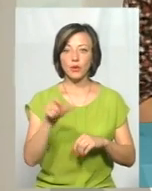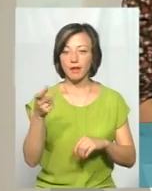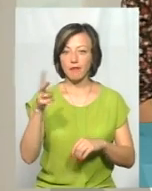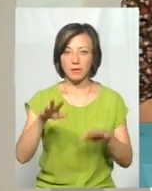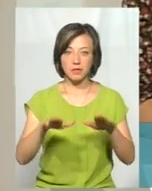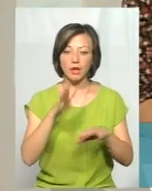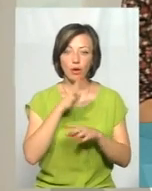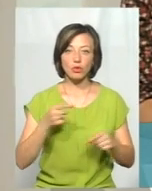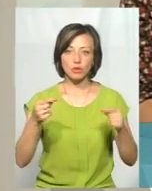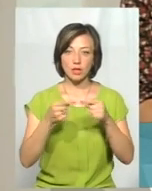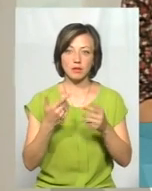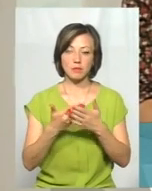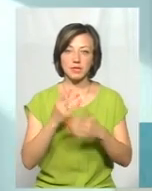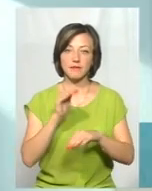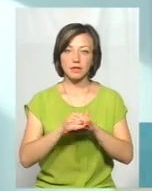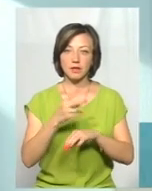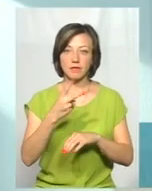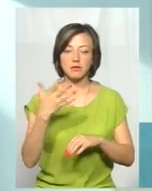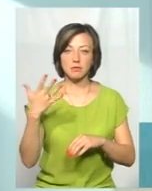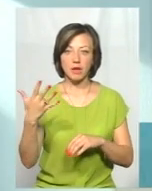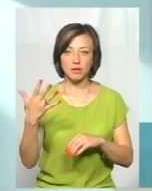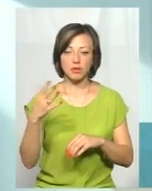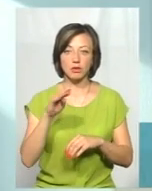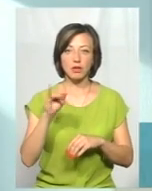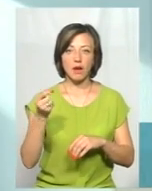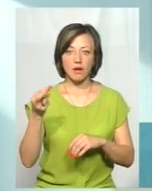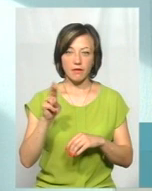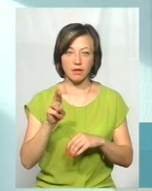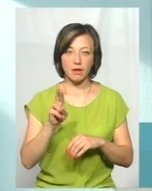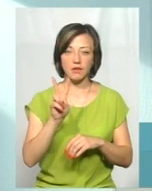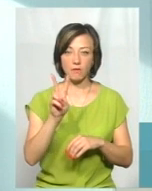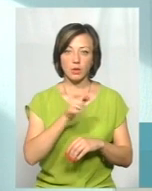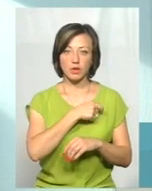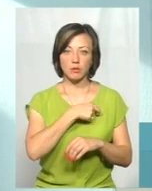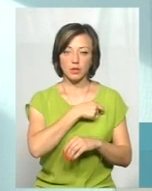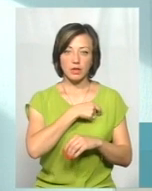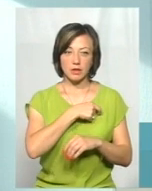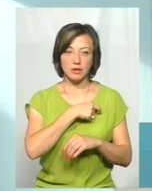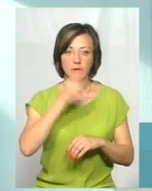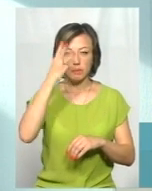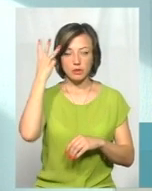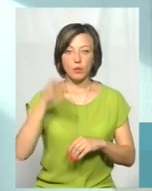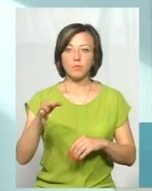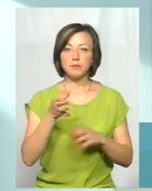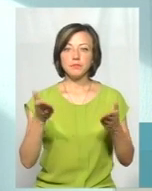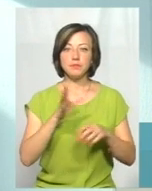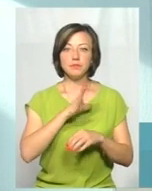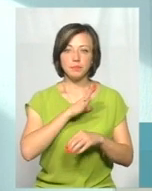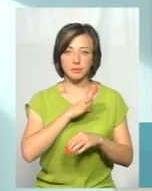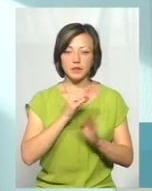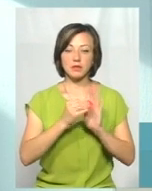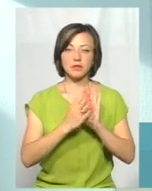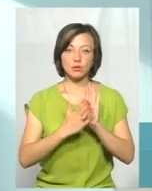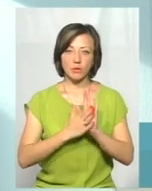місцях одночасно. Так, ми, наприклад, зафіксували 25 травня двох депутатів з Хмельницької області, які були і